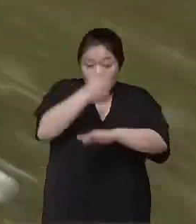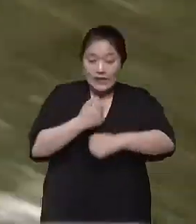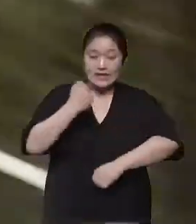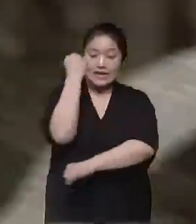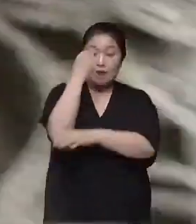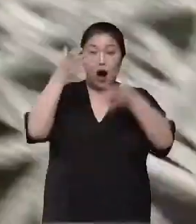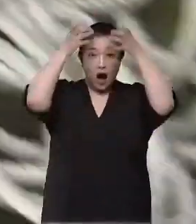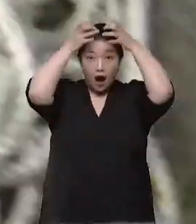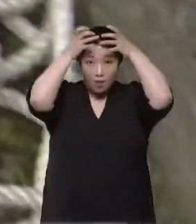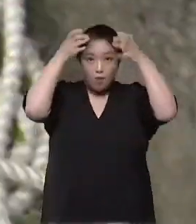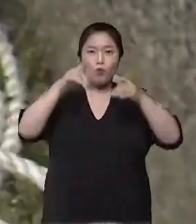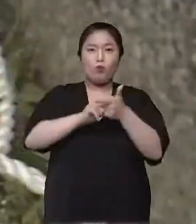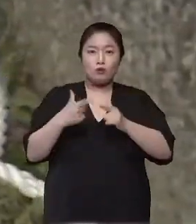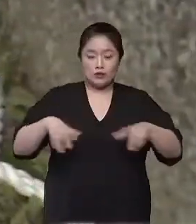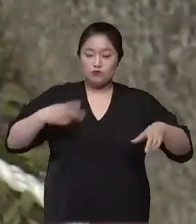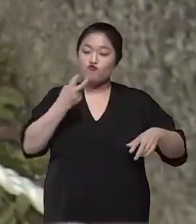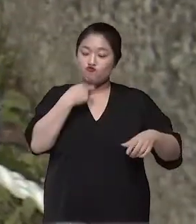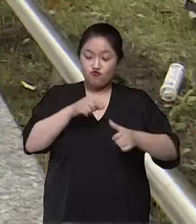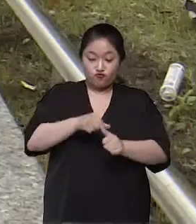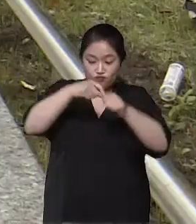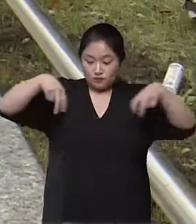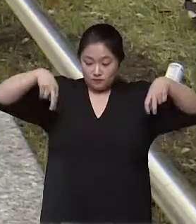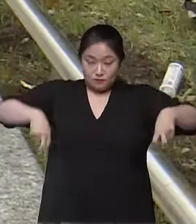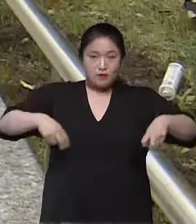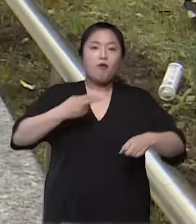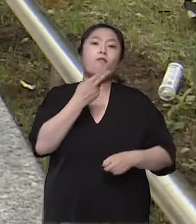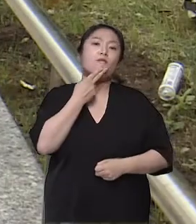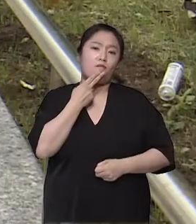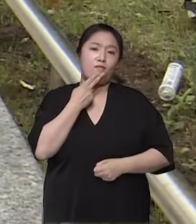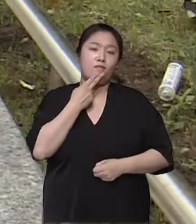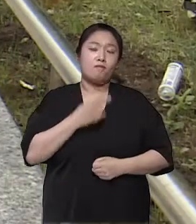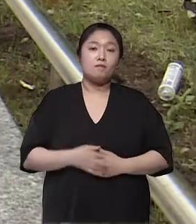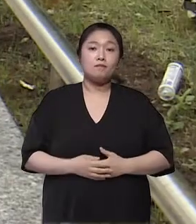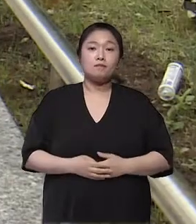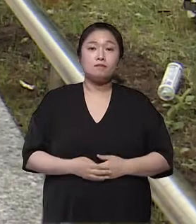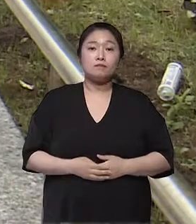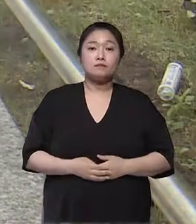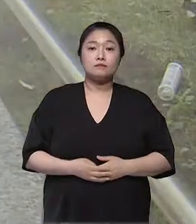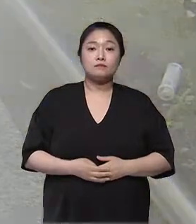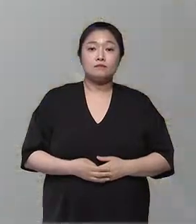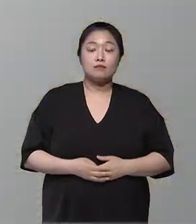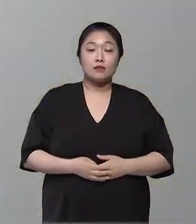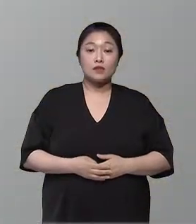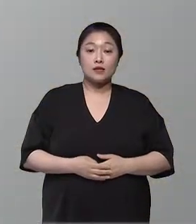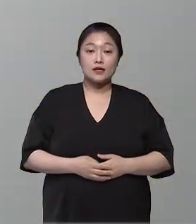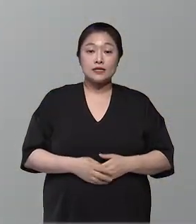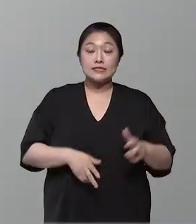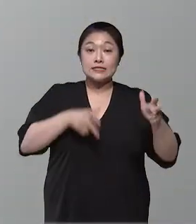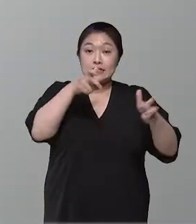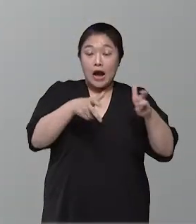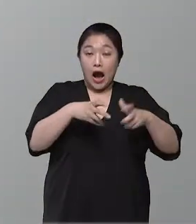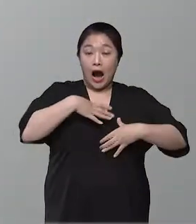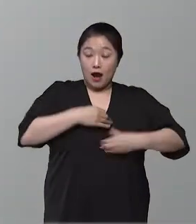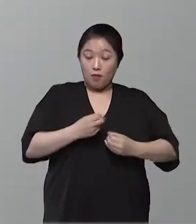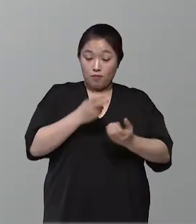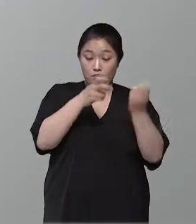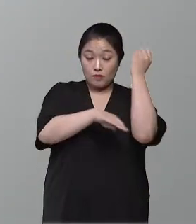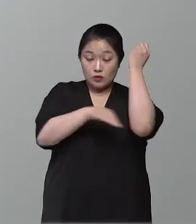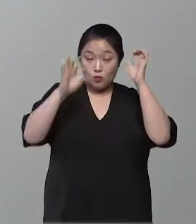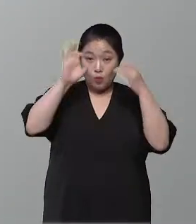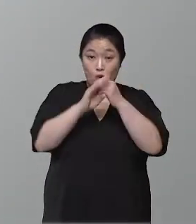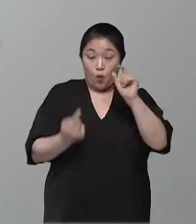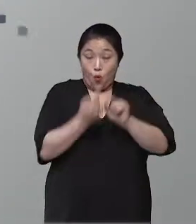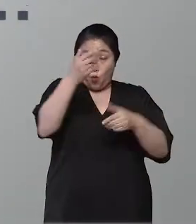안전장비 인한 전 모아 9명 줄도 착용하지 않은 것으로 확인됐습니다 산업안전 보건 기준에 따르면